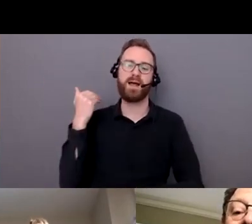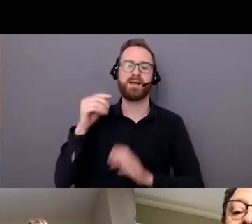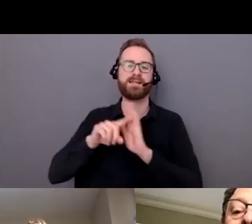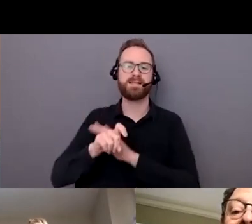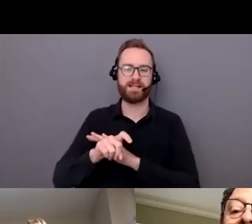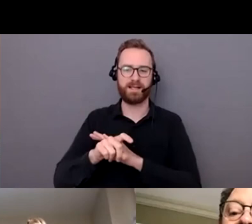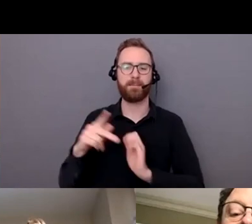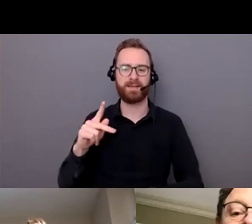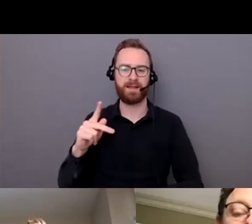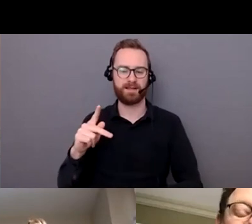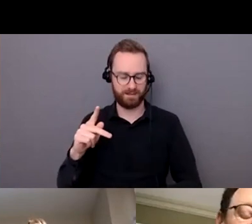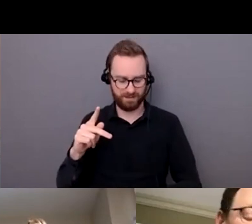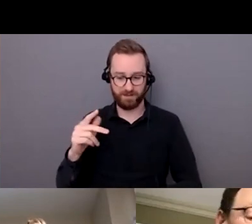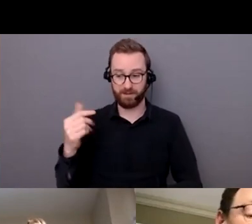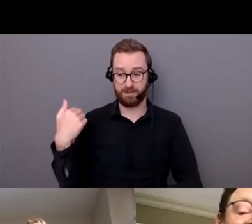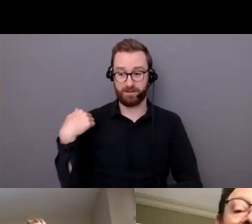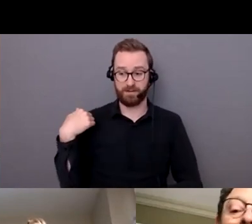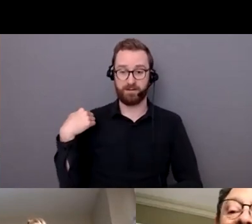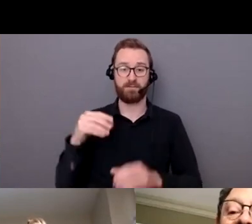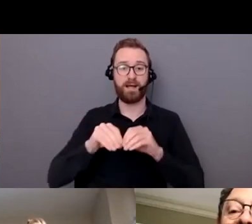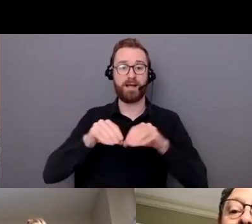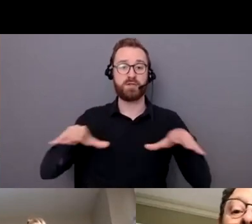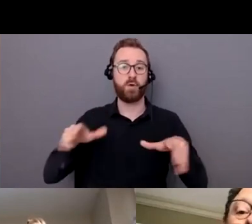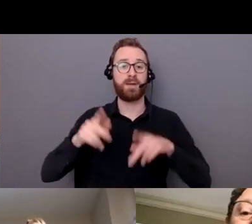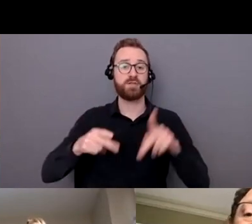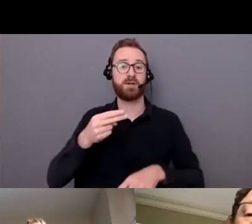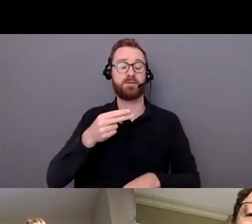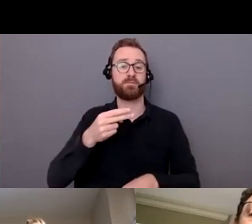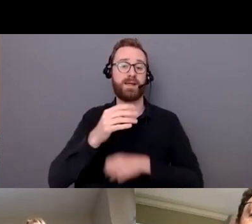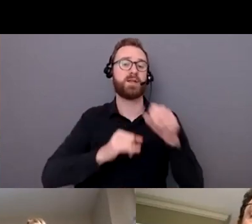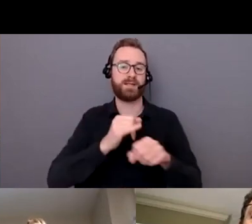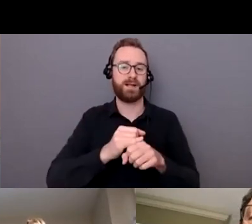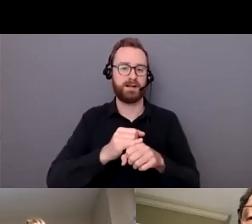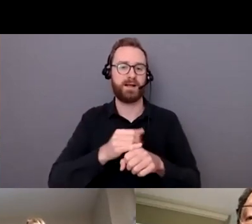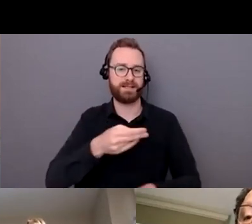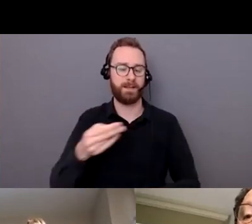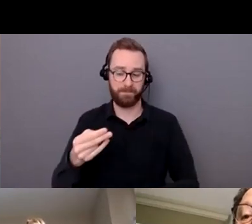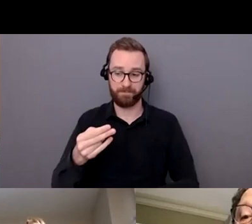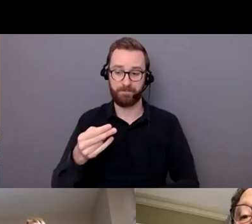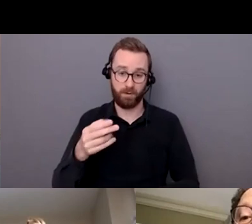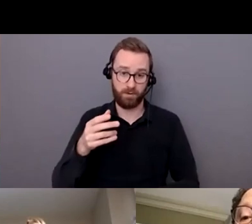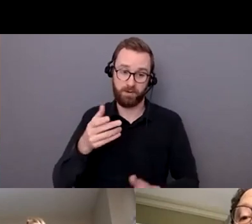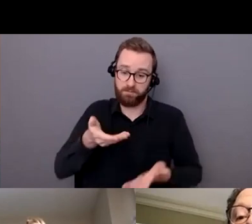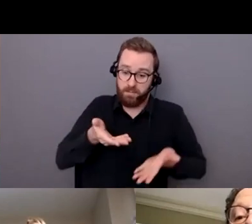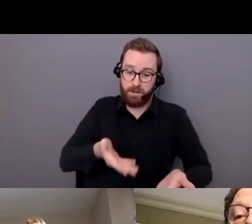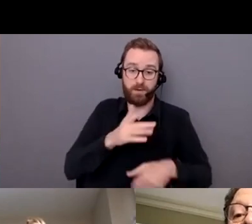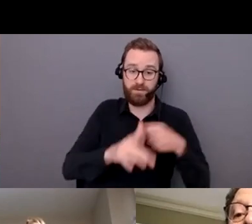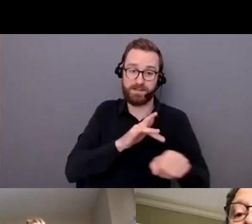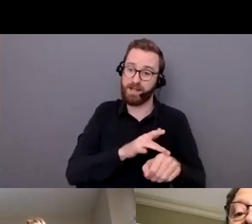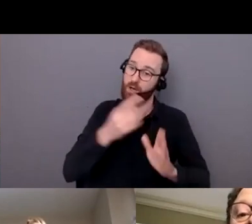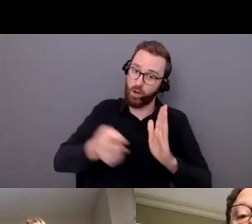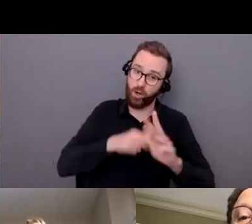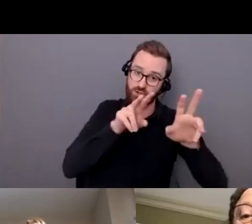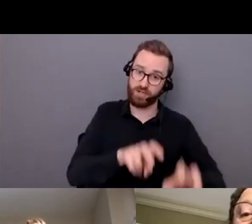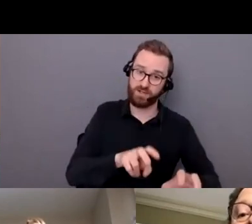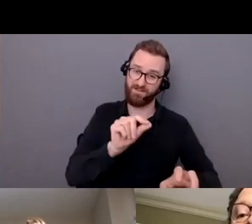et du regroupement du réseau international des personnes handicapées. Aujourd'hui, c'est le milieu universitaire qui vient de faire le même genre d'enquête 20 ans plus